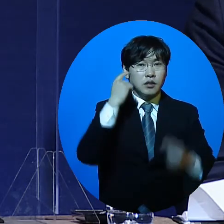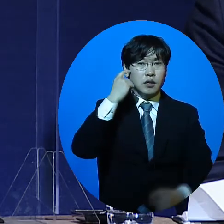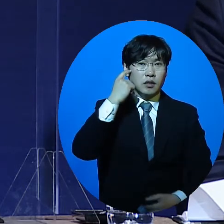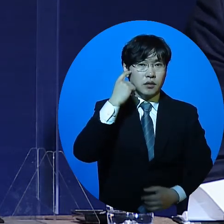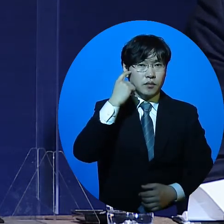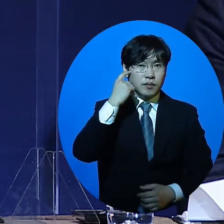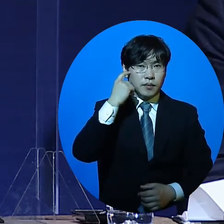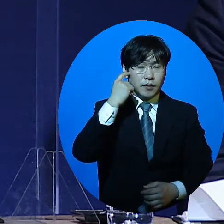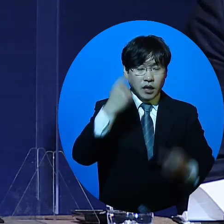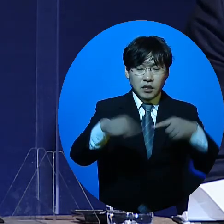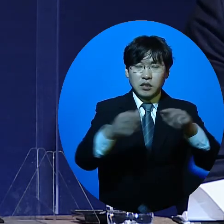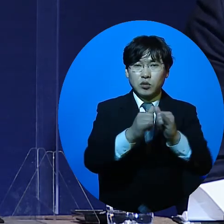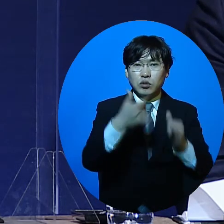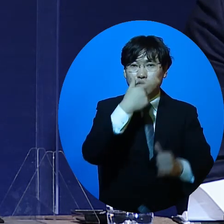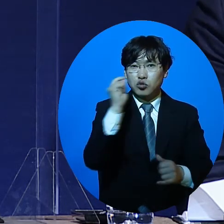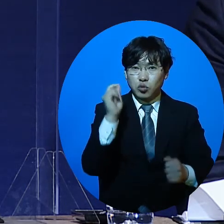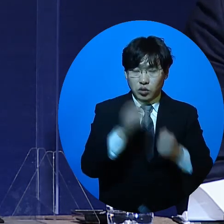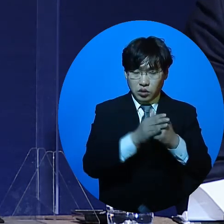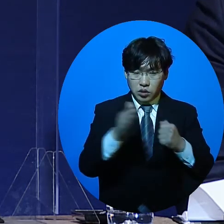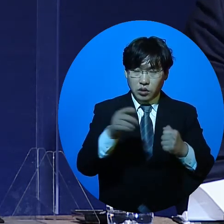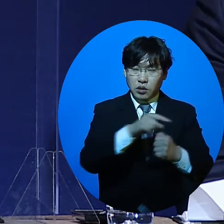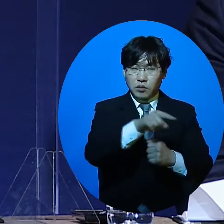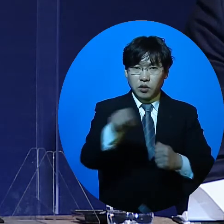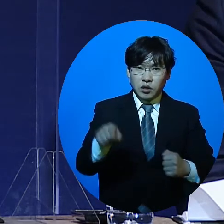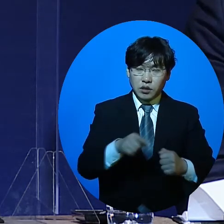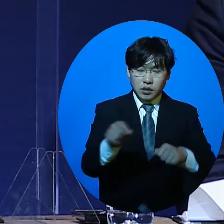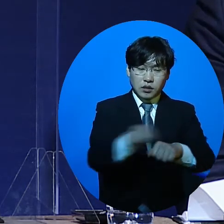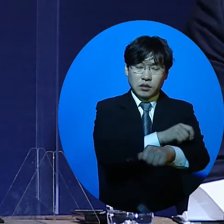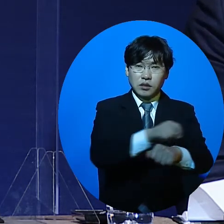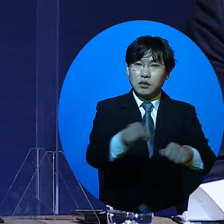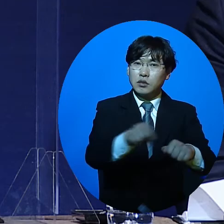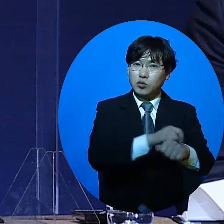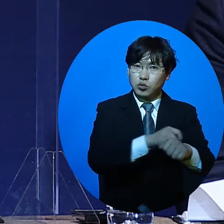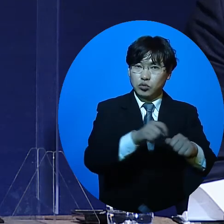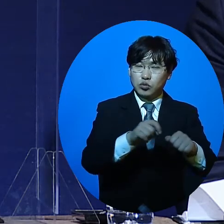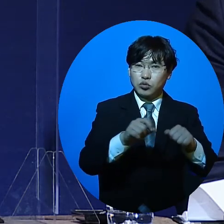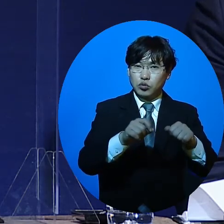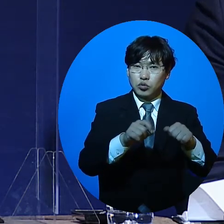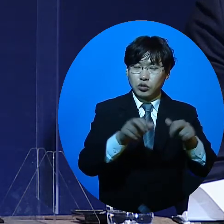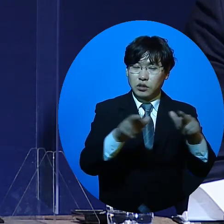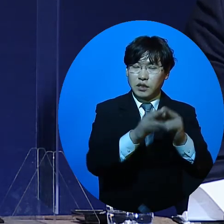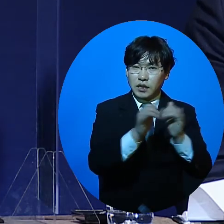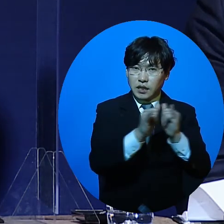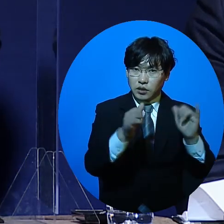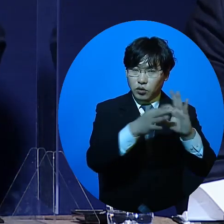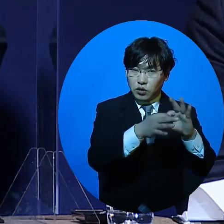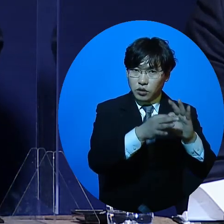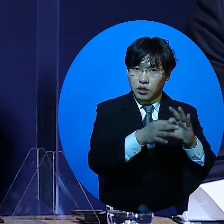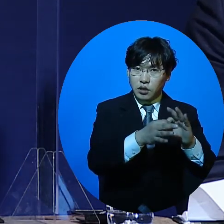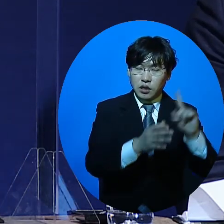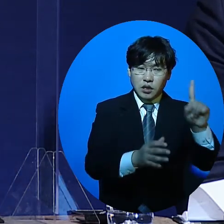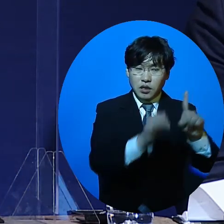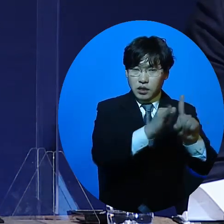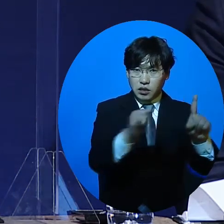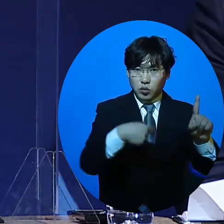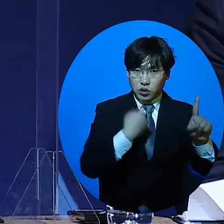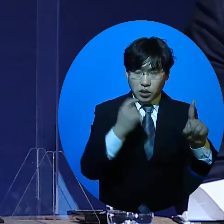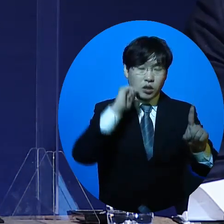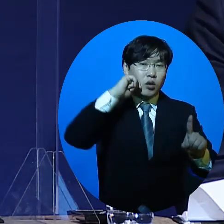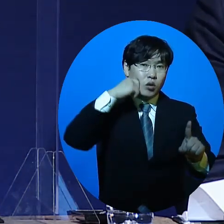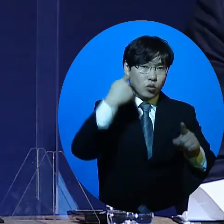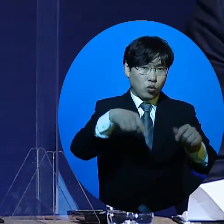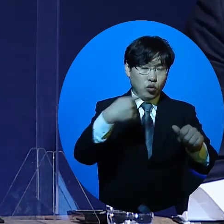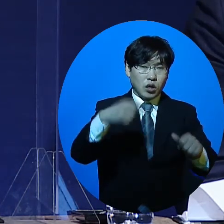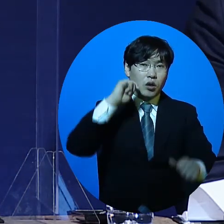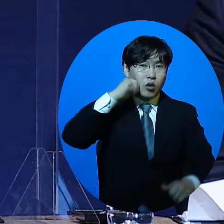지도자가 부족하기 때문에, 그리고 아까 말씀드렸던 특수 장애 같은 경우는 굉장히 1인에서 이제 지도하기 힘들기 때문에